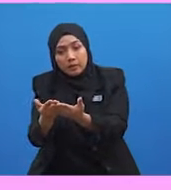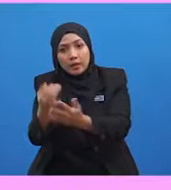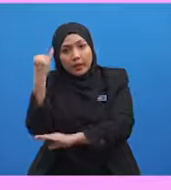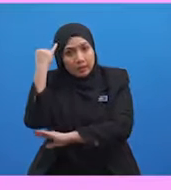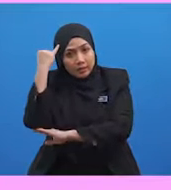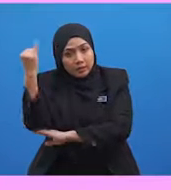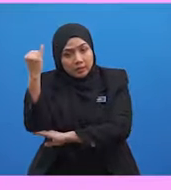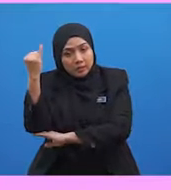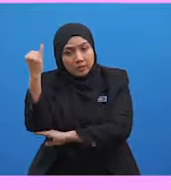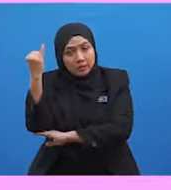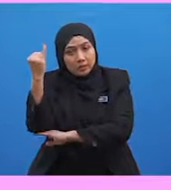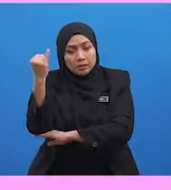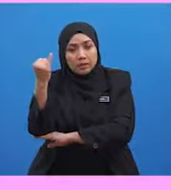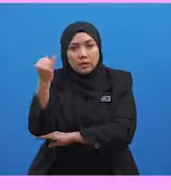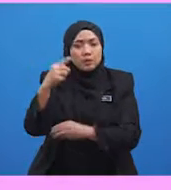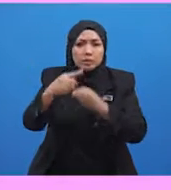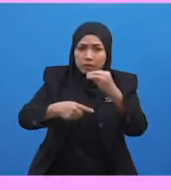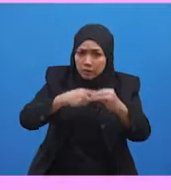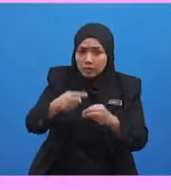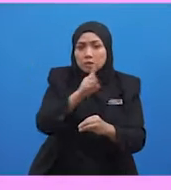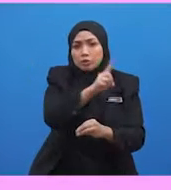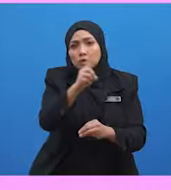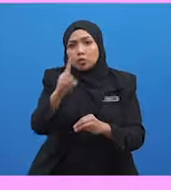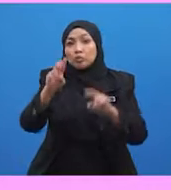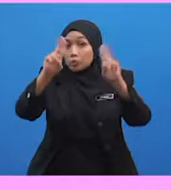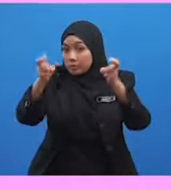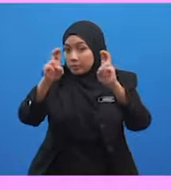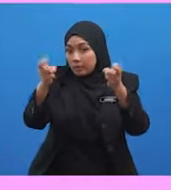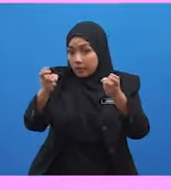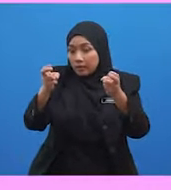topik yang dibincangkan.